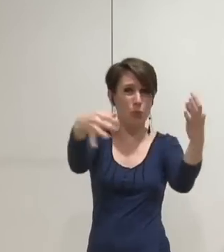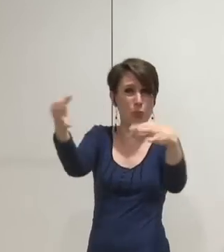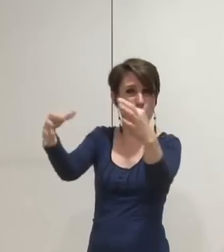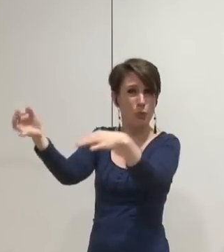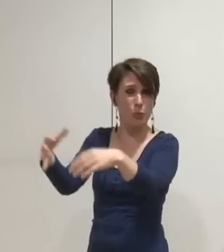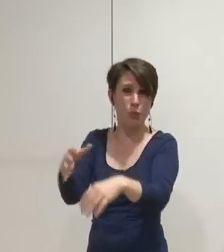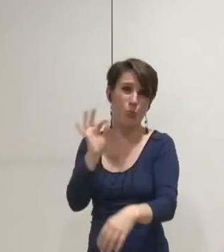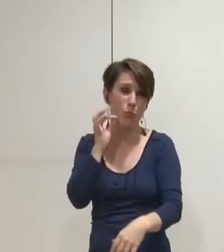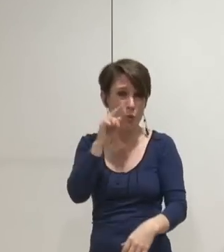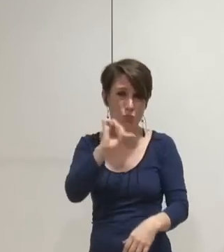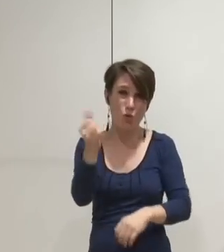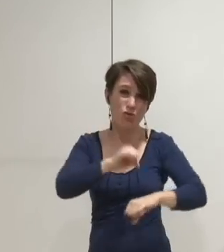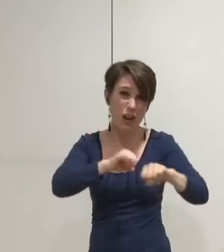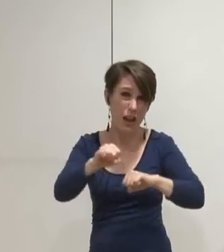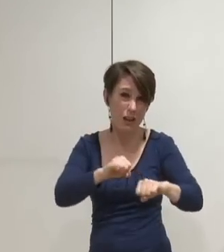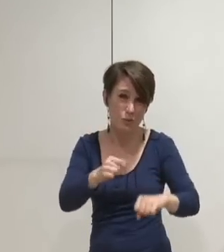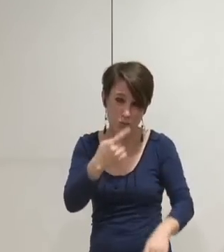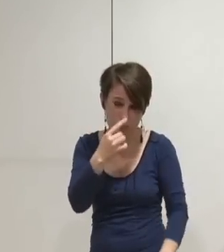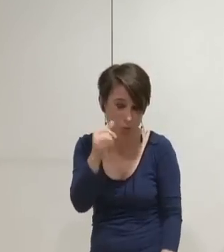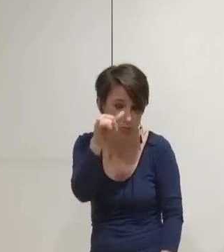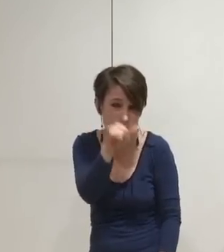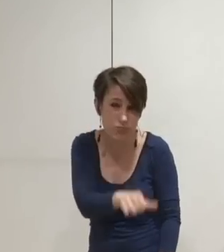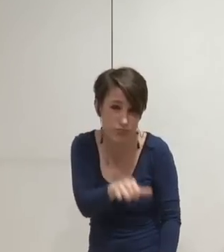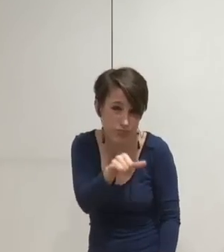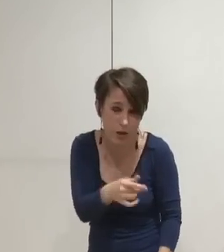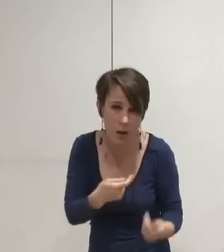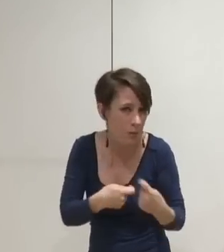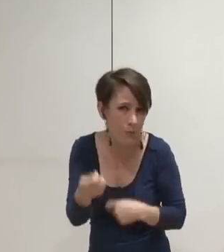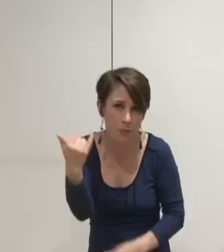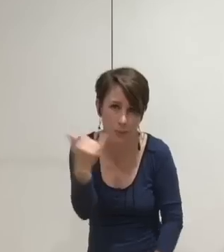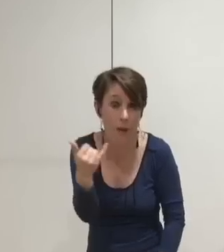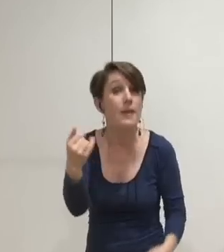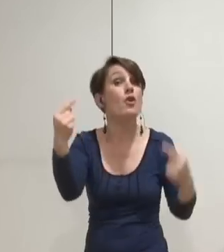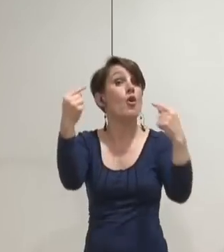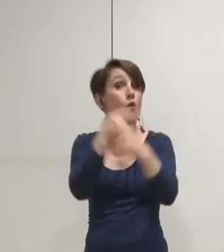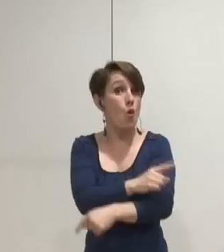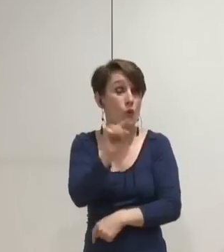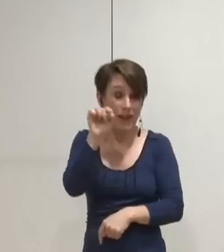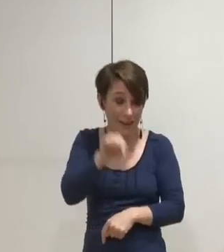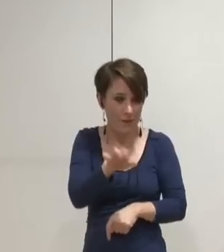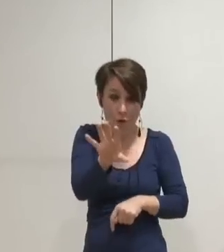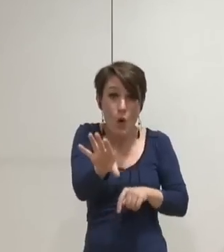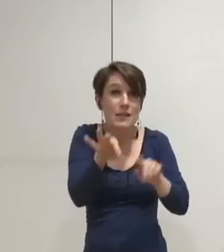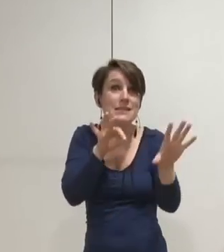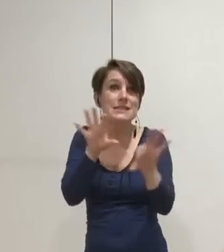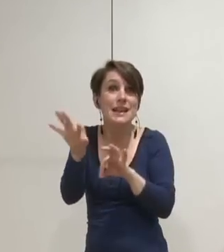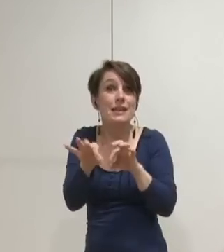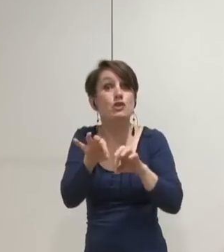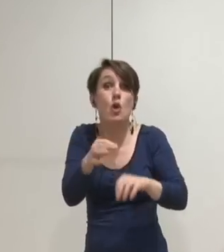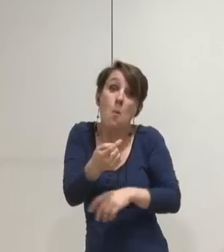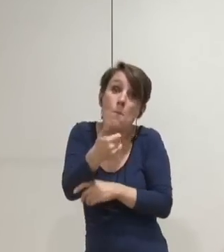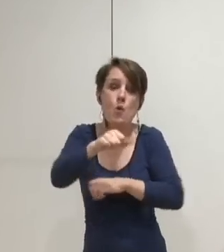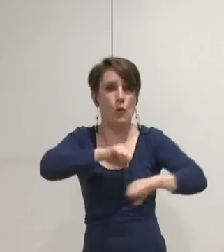par action c'est la part de la ville je l'ai rappelé nous pensons qu'il faut au contraire sélectionner un nombre restreint